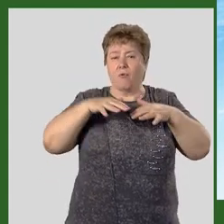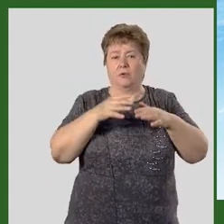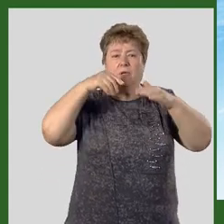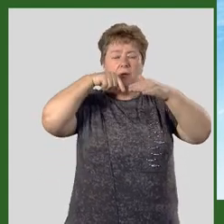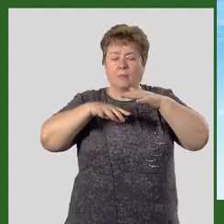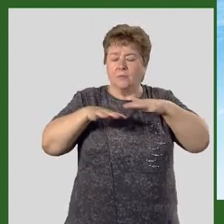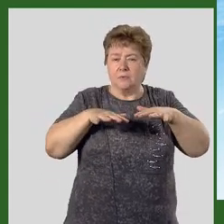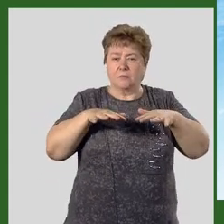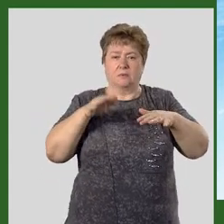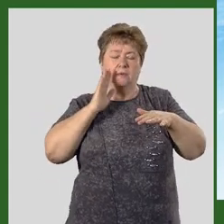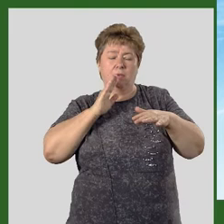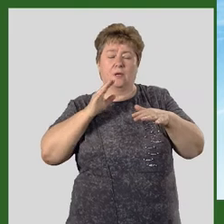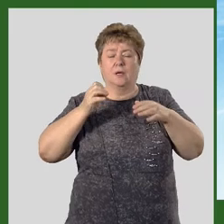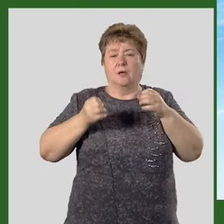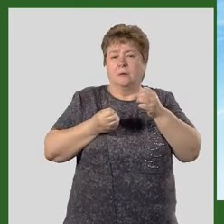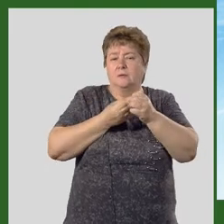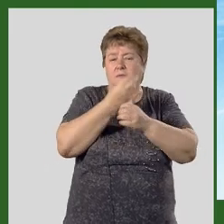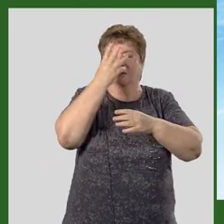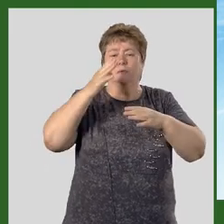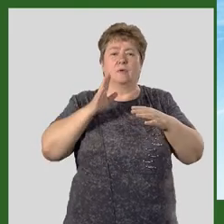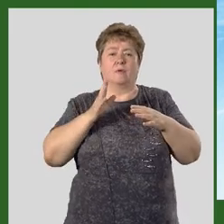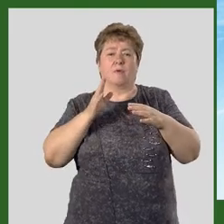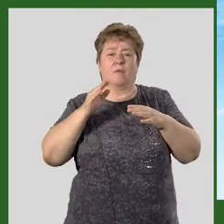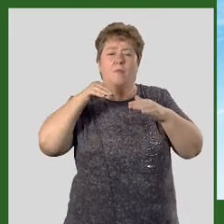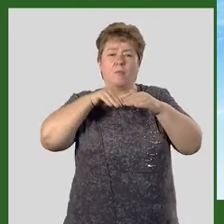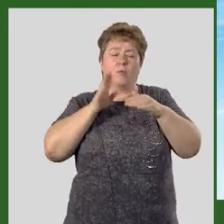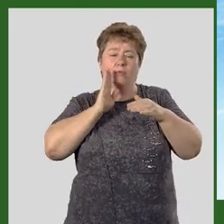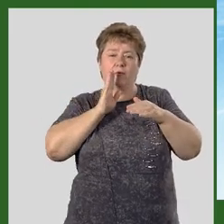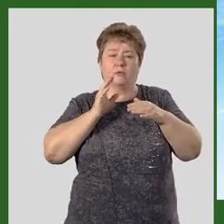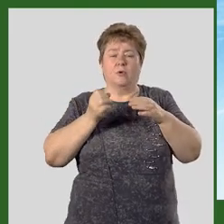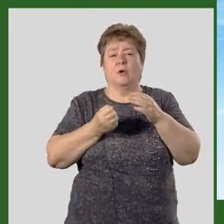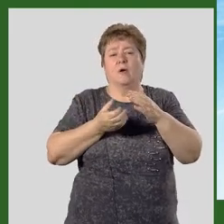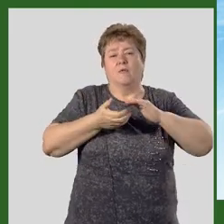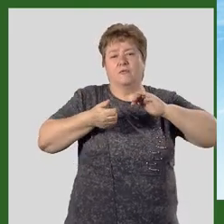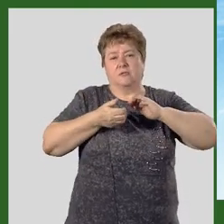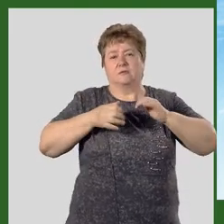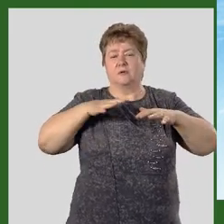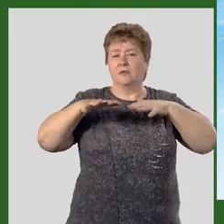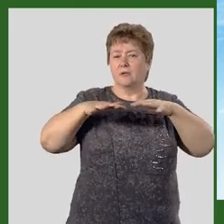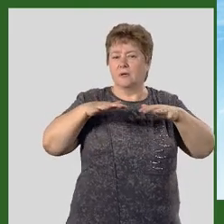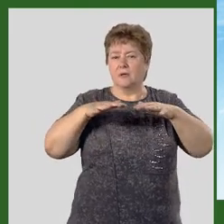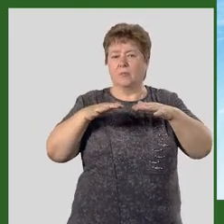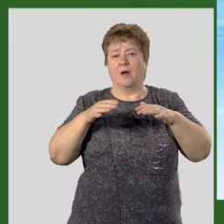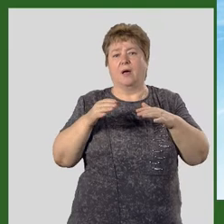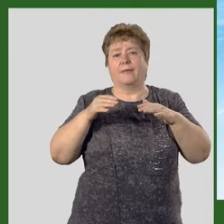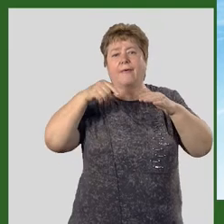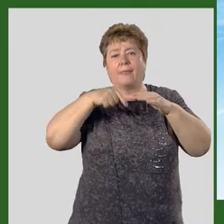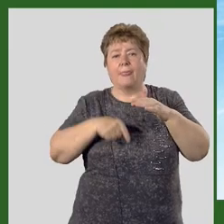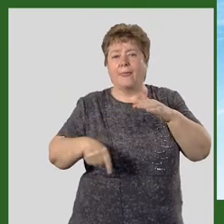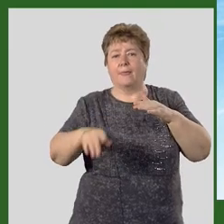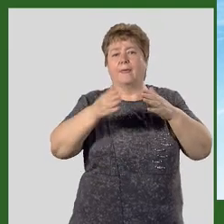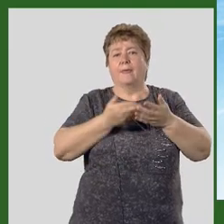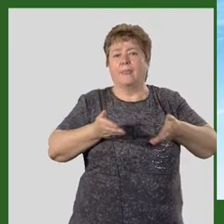Подводные землетрясения и извержения подводных вулканов вызывают колебания дна